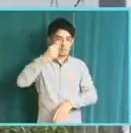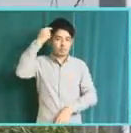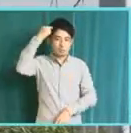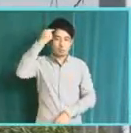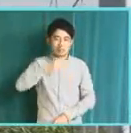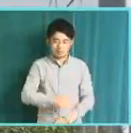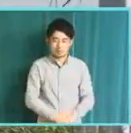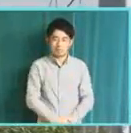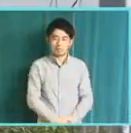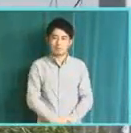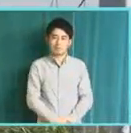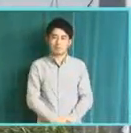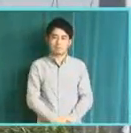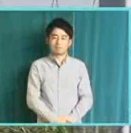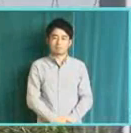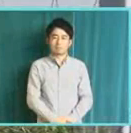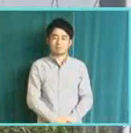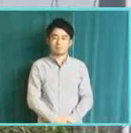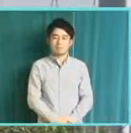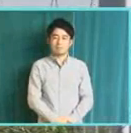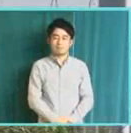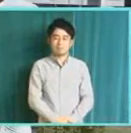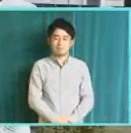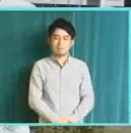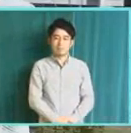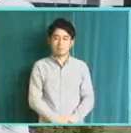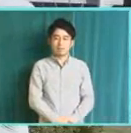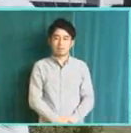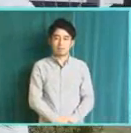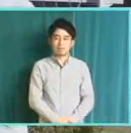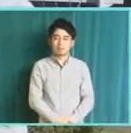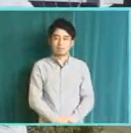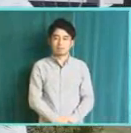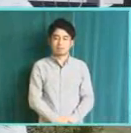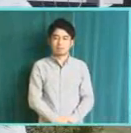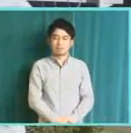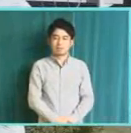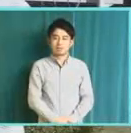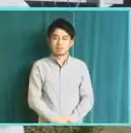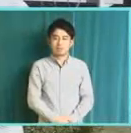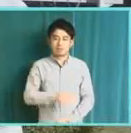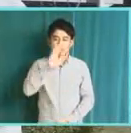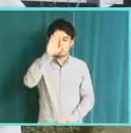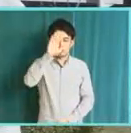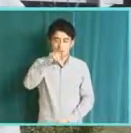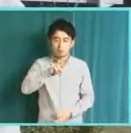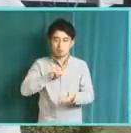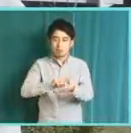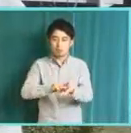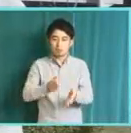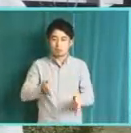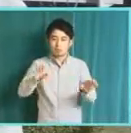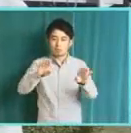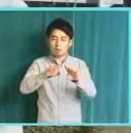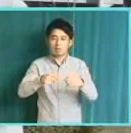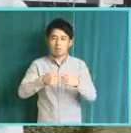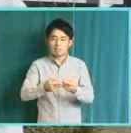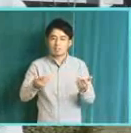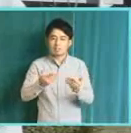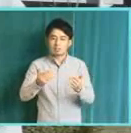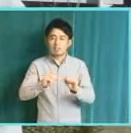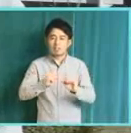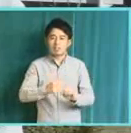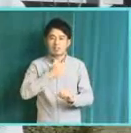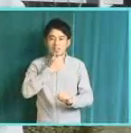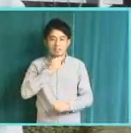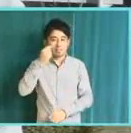のがちょっと最初は大変だったですね。 それではですね、これからこの小田原市立病院で働く